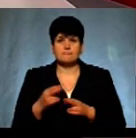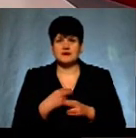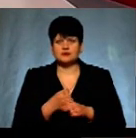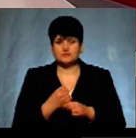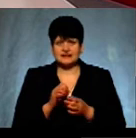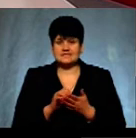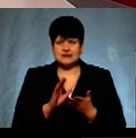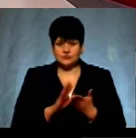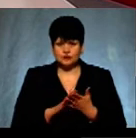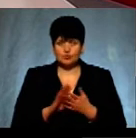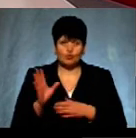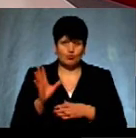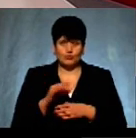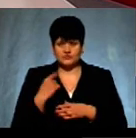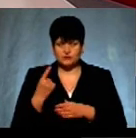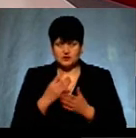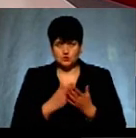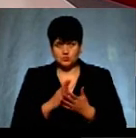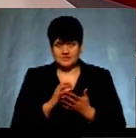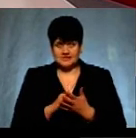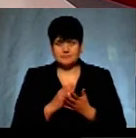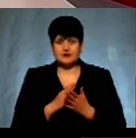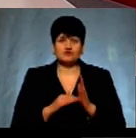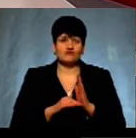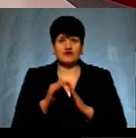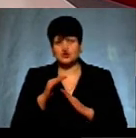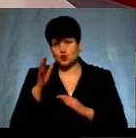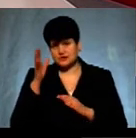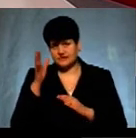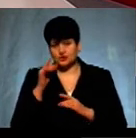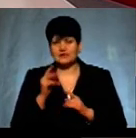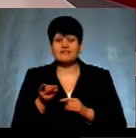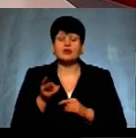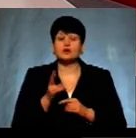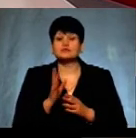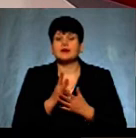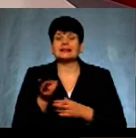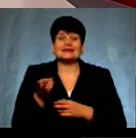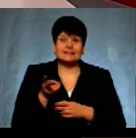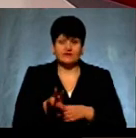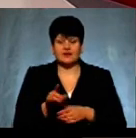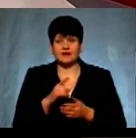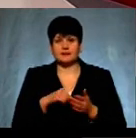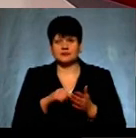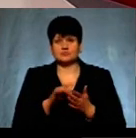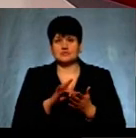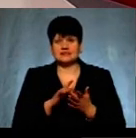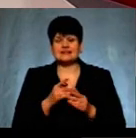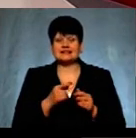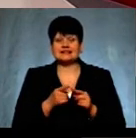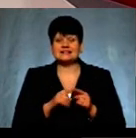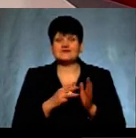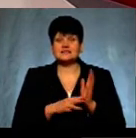безробітники зареєстровані по всій обласній службі зайнятості, вони мають вищу освіту, а дехто навіть і дві. А в міськрайонному центрі це